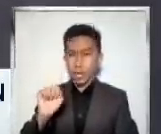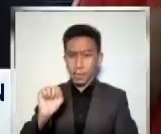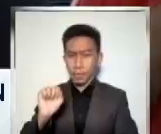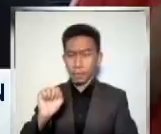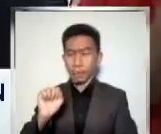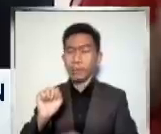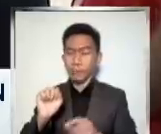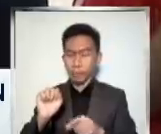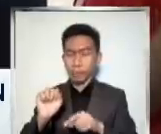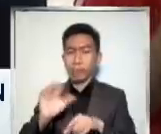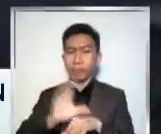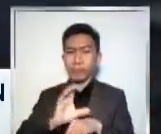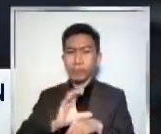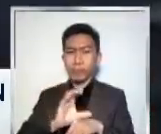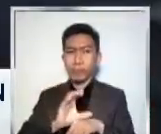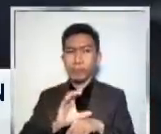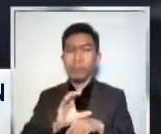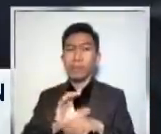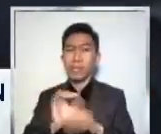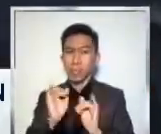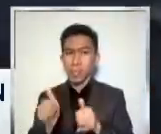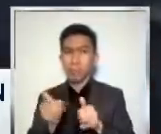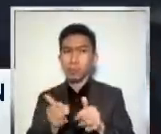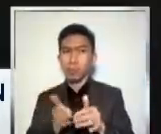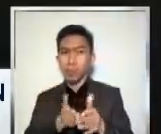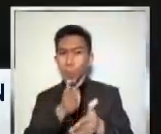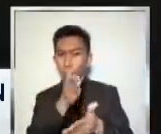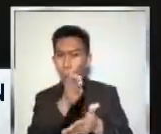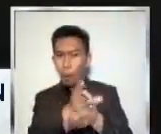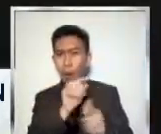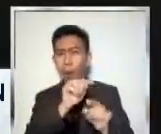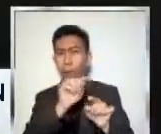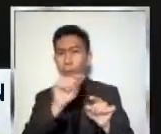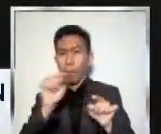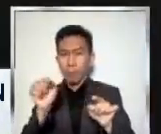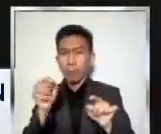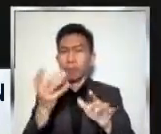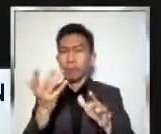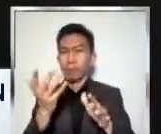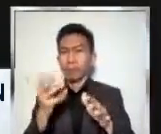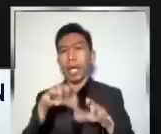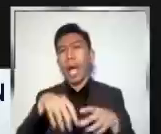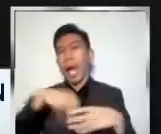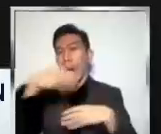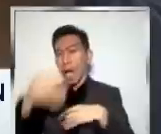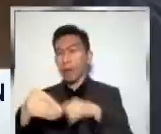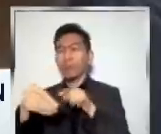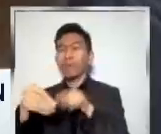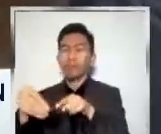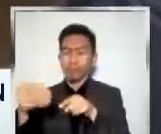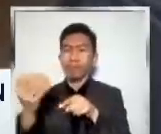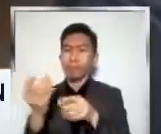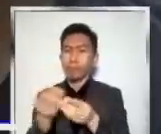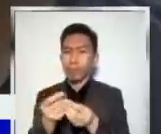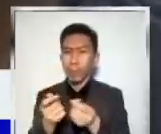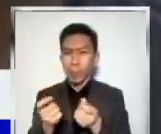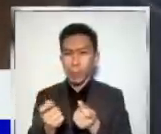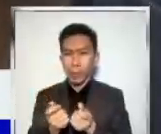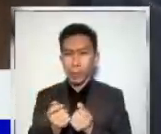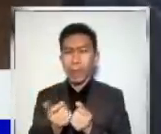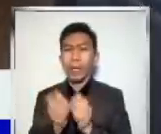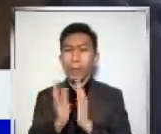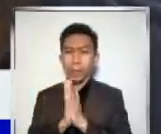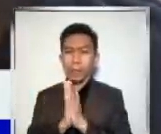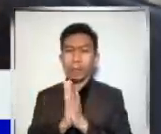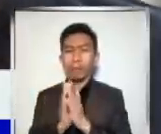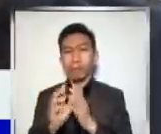pinuntahan ng ilang nais magbisita iglesia kahit sarado ang mga ito. Kaya sa labas na lang sila nag-Stations of the Cross. Sa loob o sa labas ng simbahan, pag